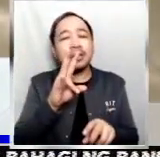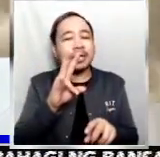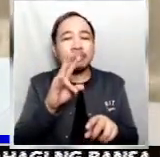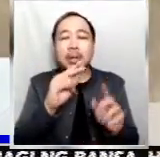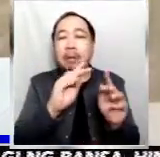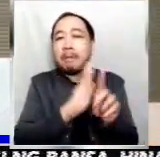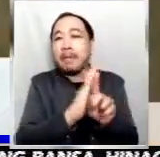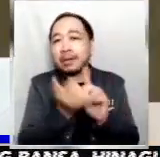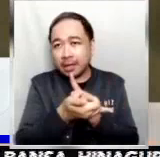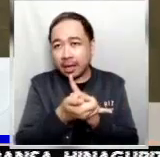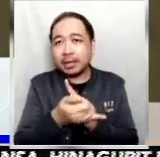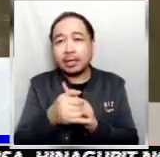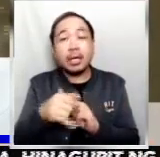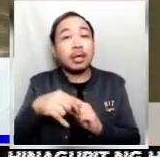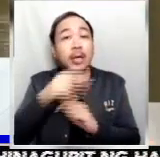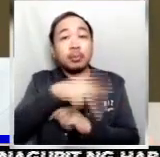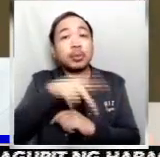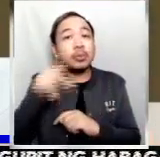tubig ang ilang lugar.